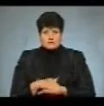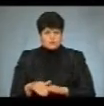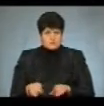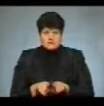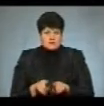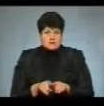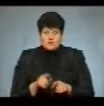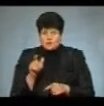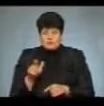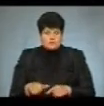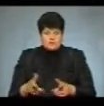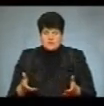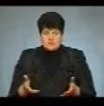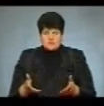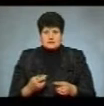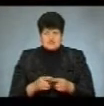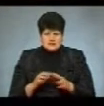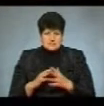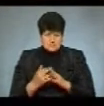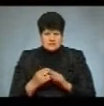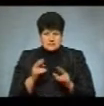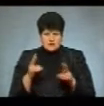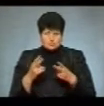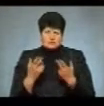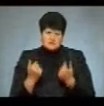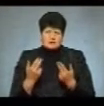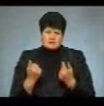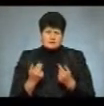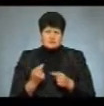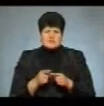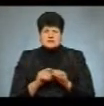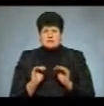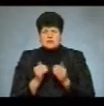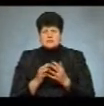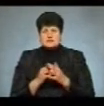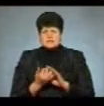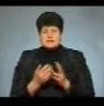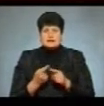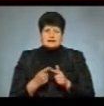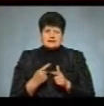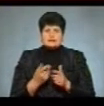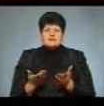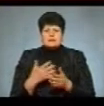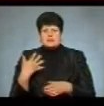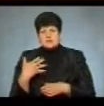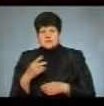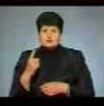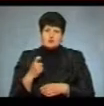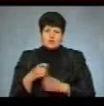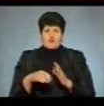також людина не має можливості. Переважно це сільські клуби, особливо там, звичайно, де населення менше 50. Маленькі населені пункти, де 50-100 виборців,